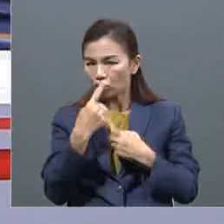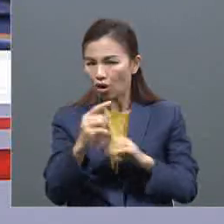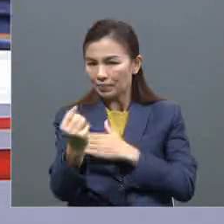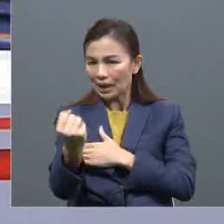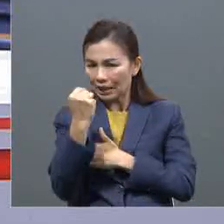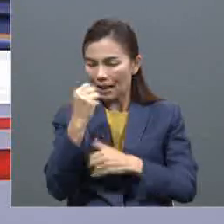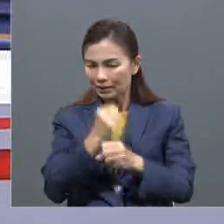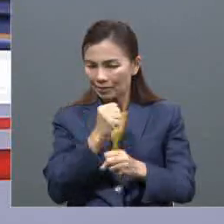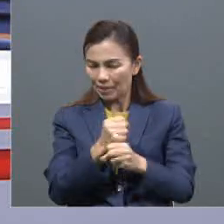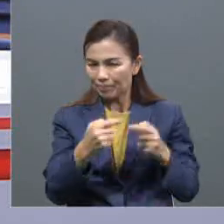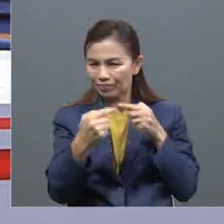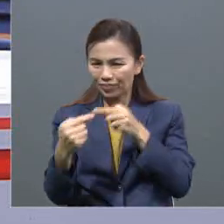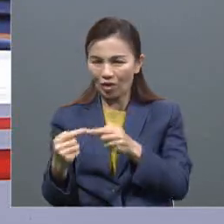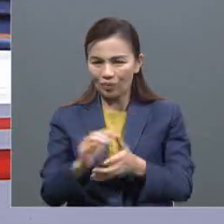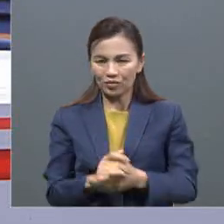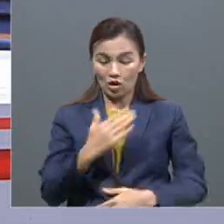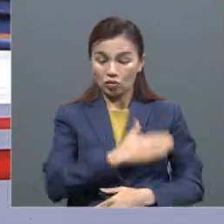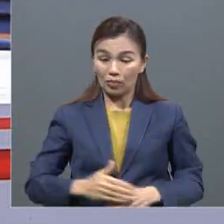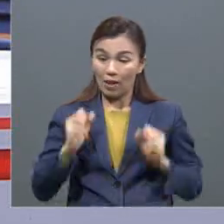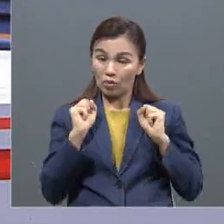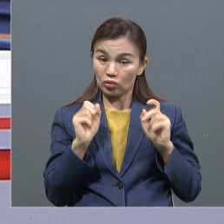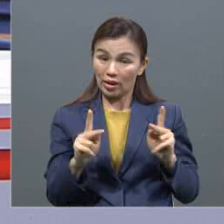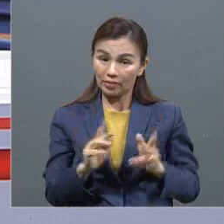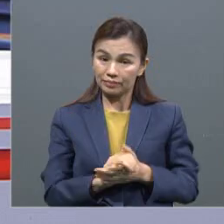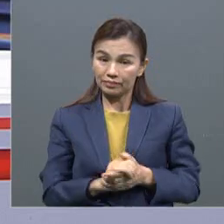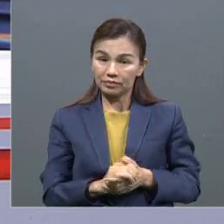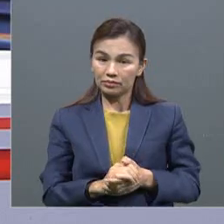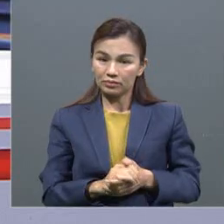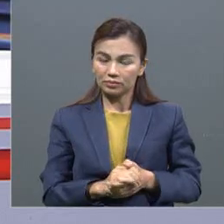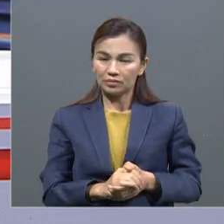ใจค่ะ นักข่าวถามด้วยว่าสุขภาพยังโอเคใช่ไหมท่านทำโชว์ฟิตให้ดูด้วยนะครับ